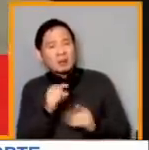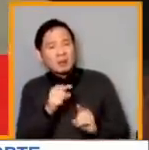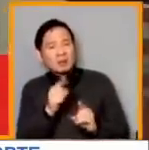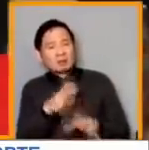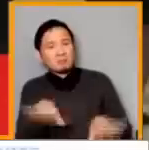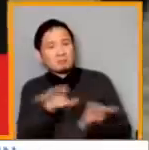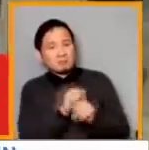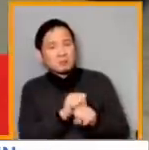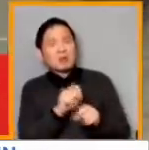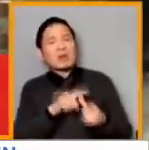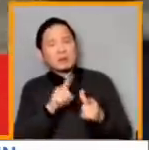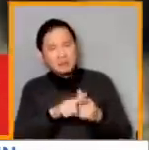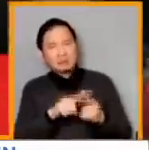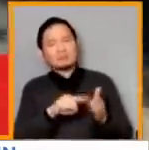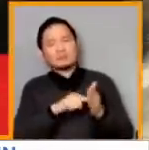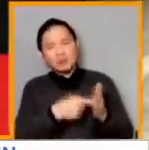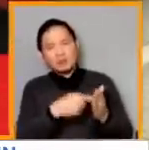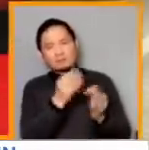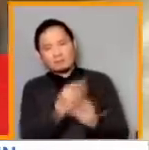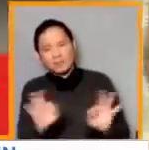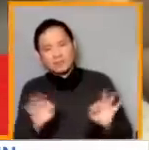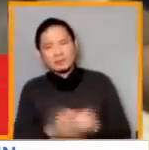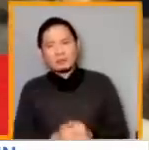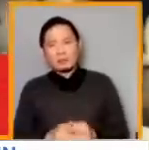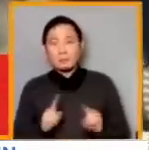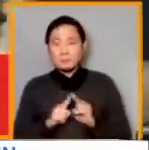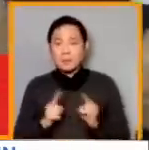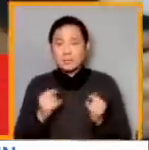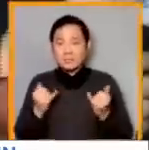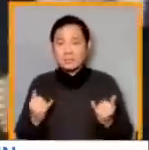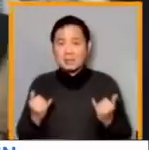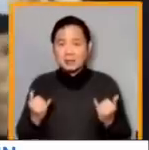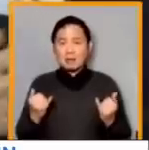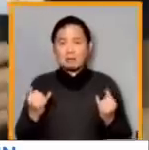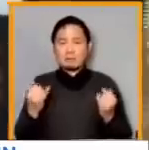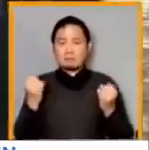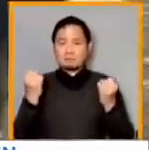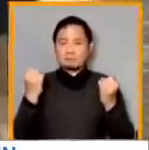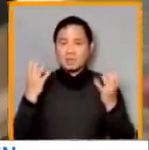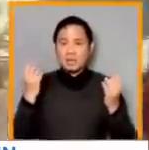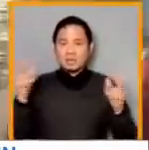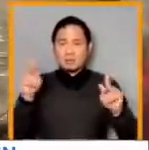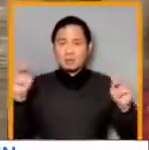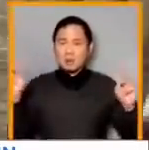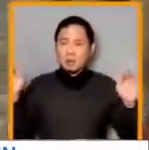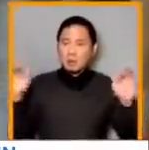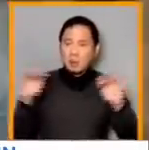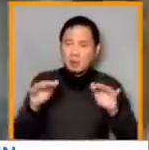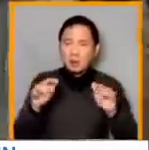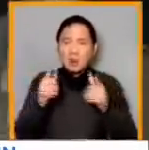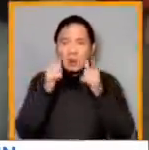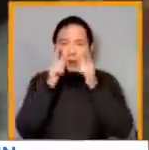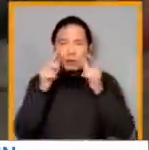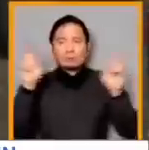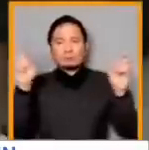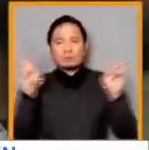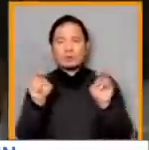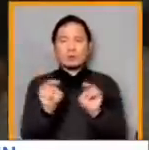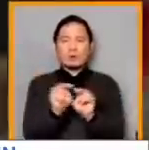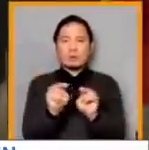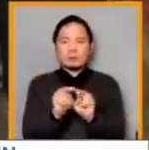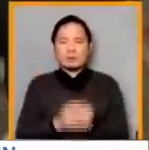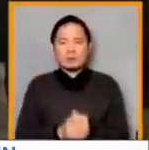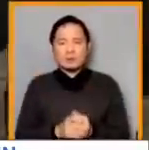ipapatupad. Samantala, Connie, back to normal na ang dami ng mga pasahero. At kita nyo naman sa akin ni Kuran na dahil pa rush hour